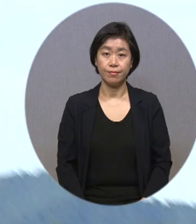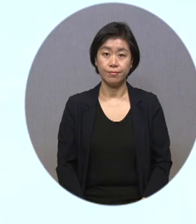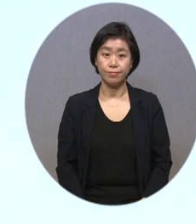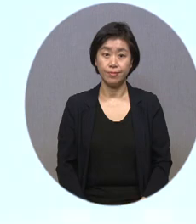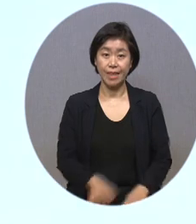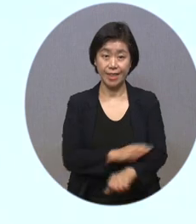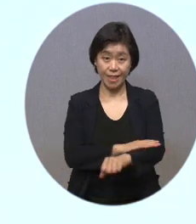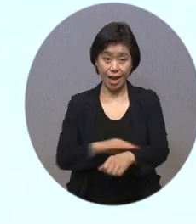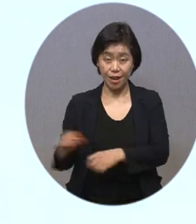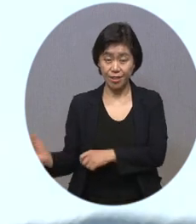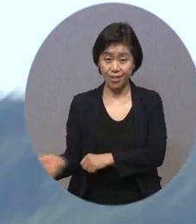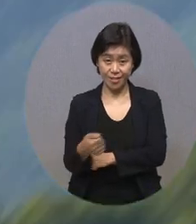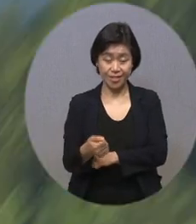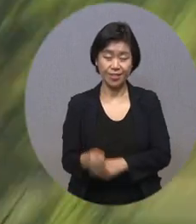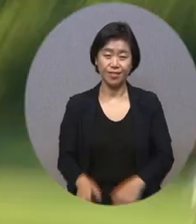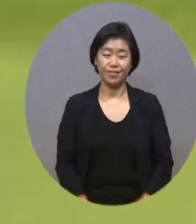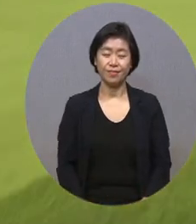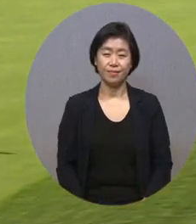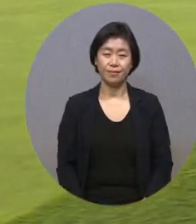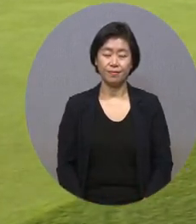잘 쳤다, 나이스!